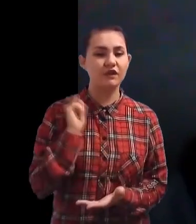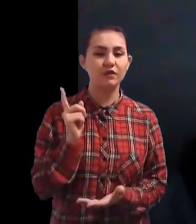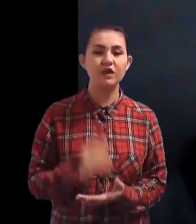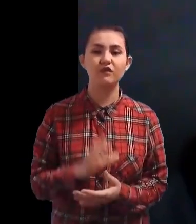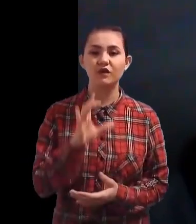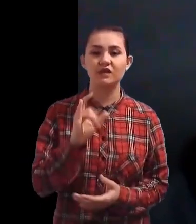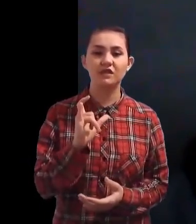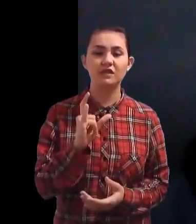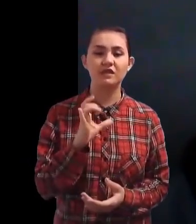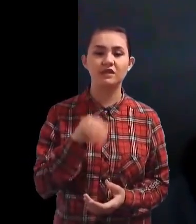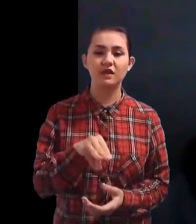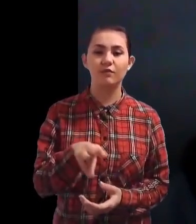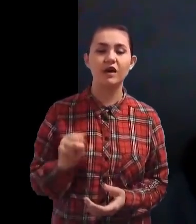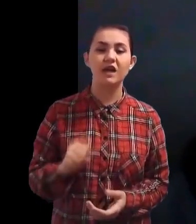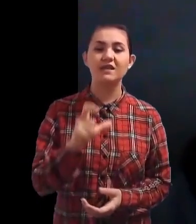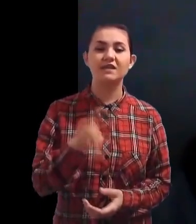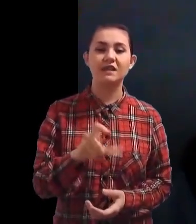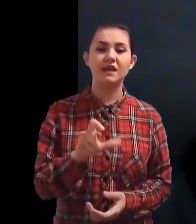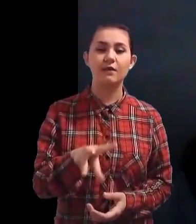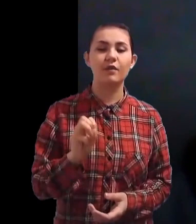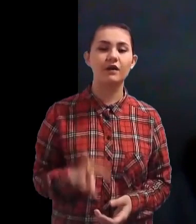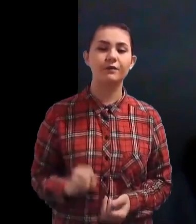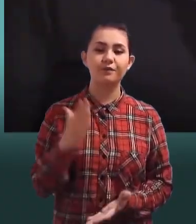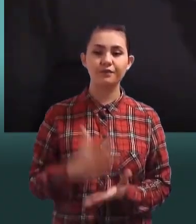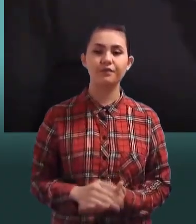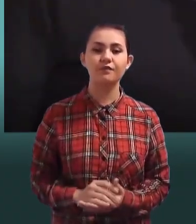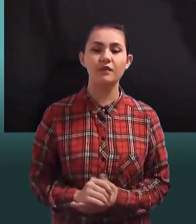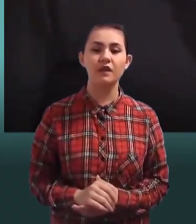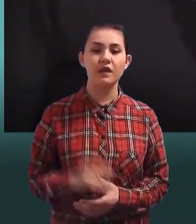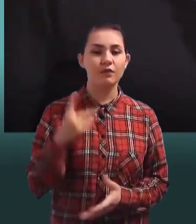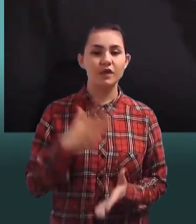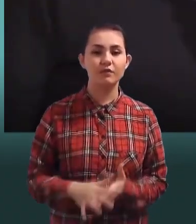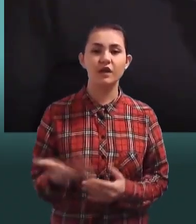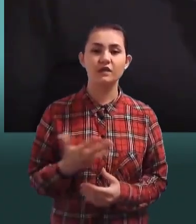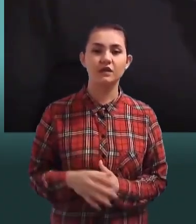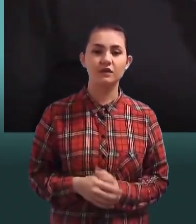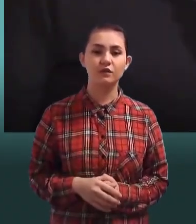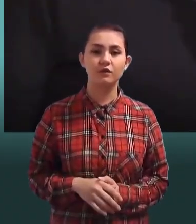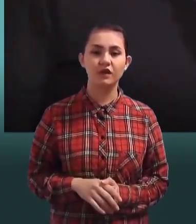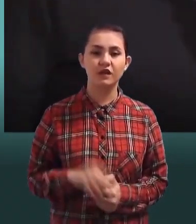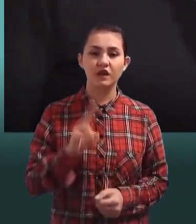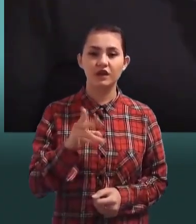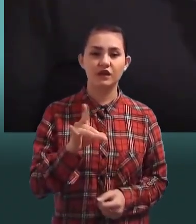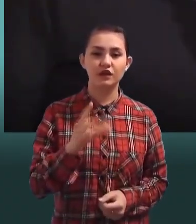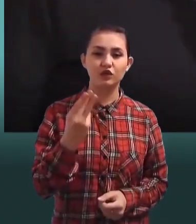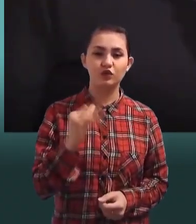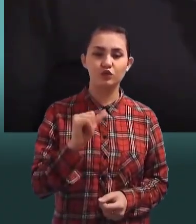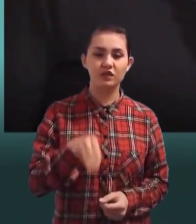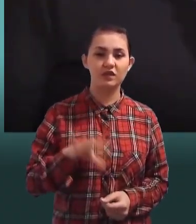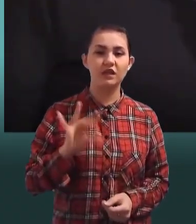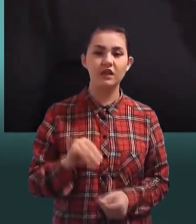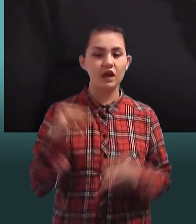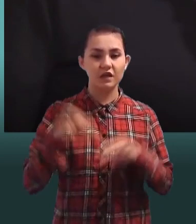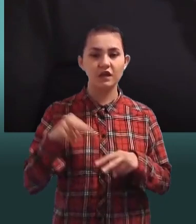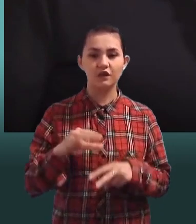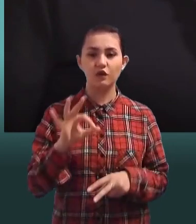система, схема существует, понимаете, и которая крышуется контролирующими органами